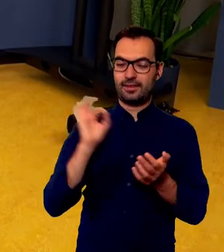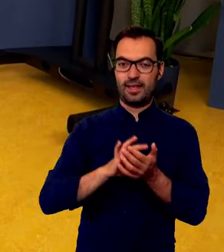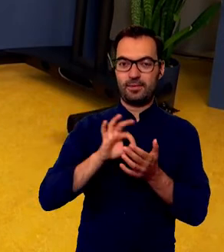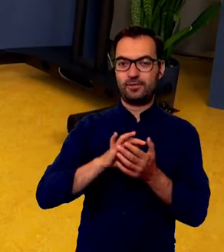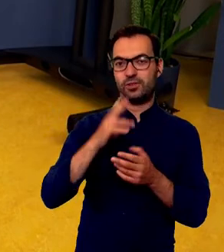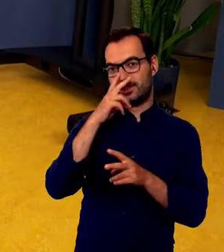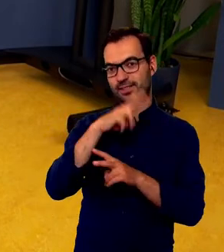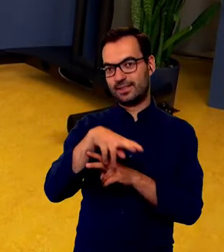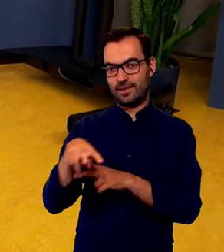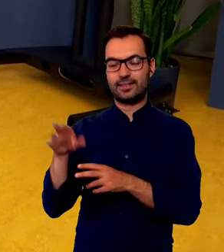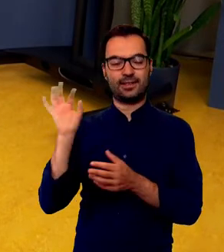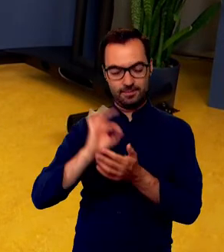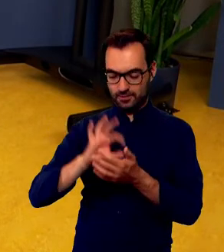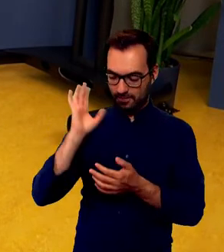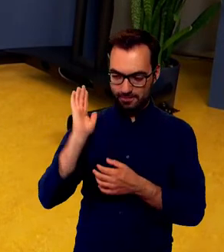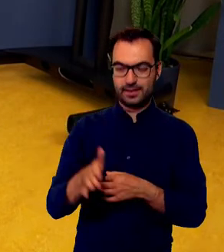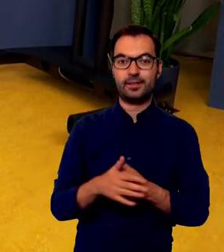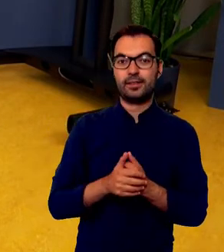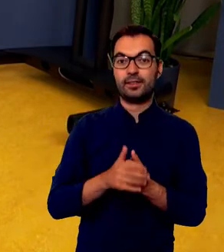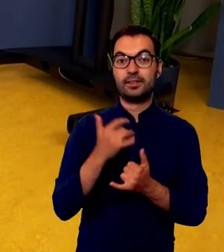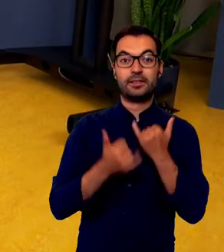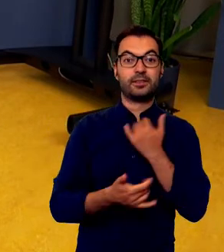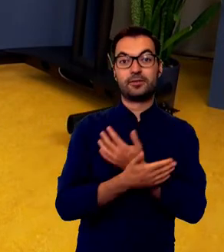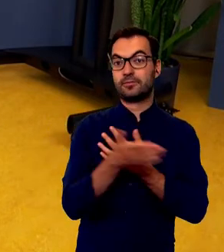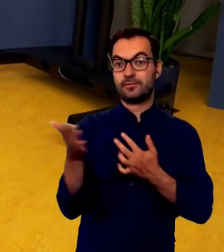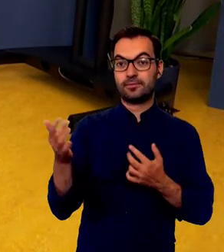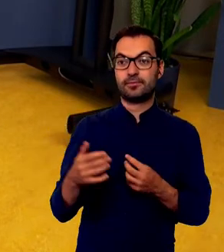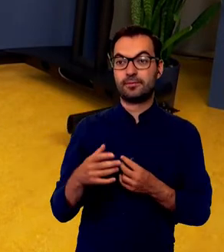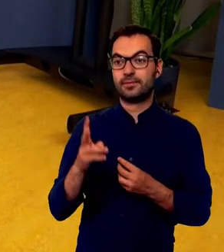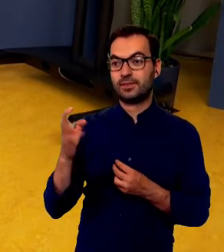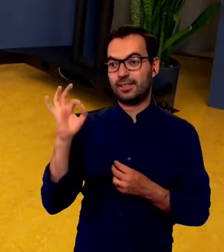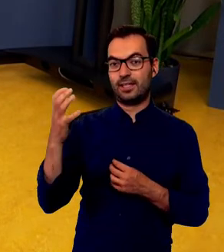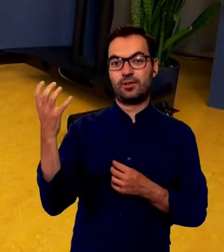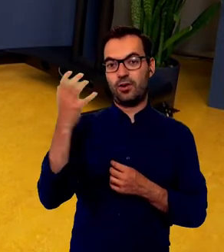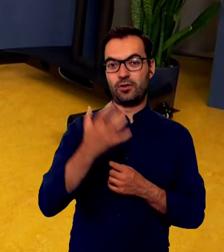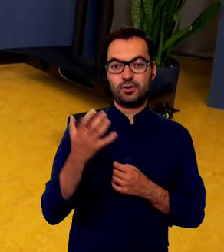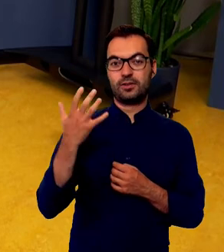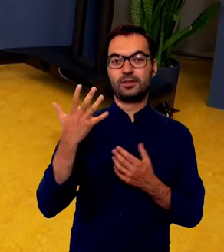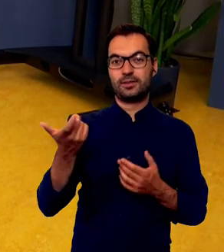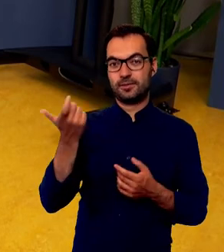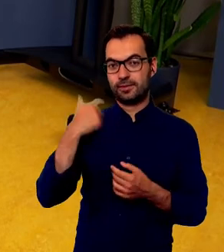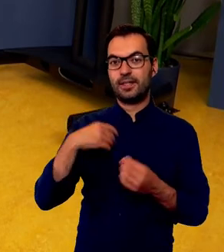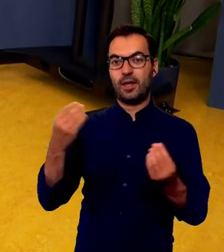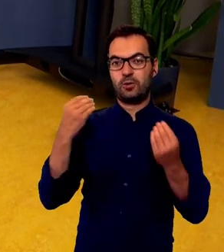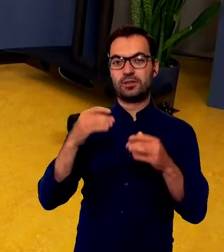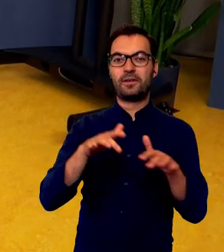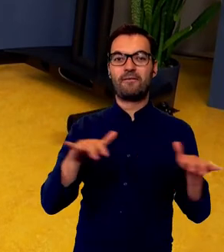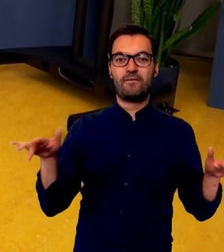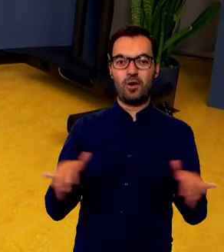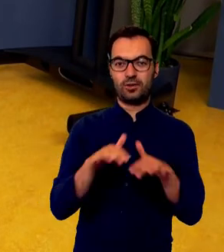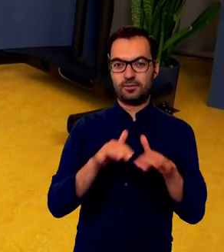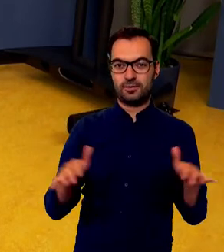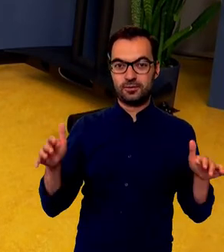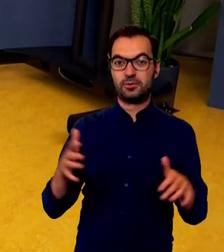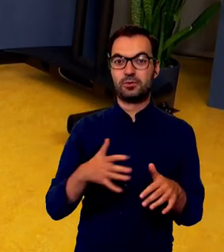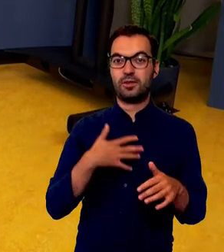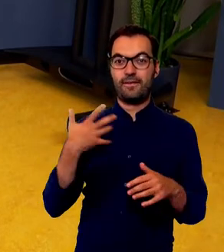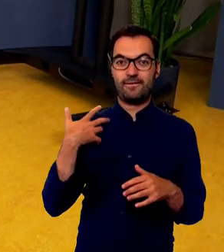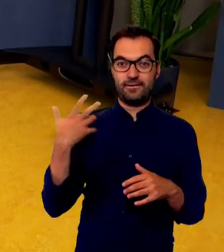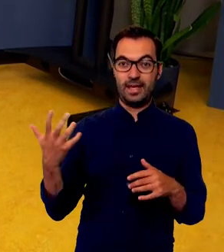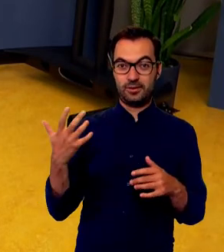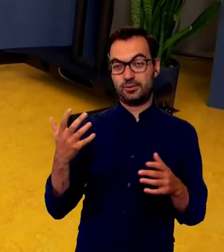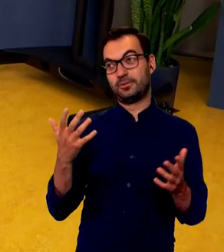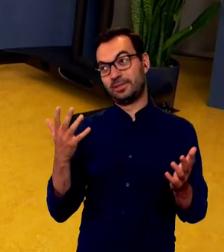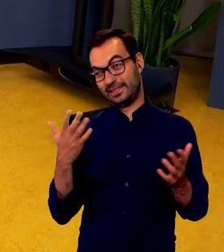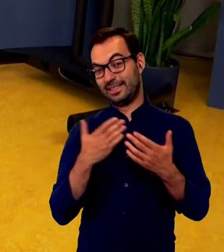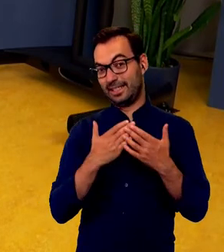świat będę zwiedzać, a jeżeli ktoś z Państwa nas ogląda i chciałby mnie nauczyć grać na fortepianie, uważa, że w moim wieku te palce jeszcze